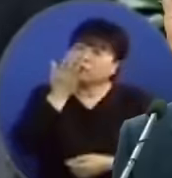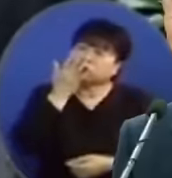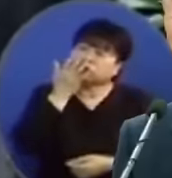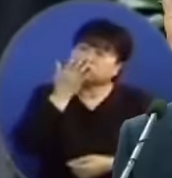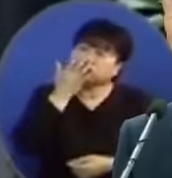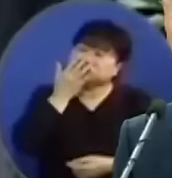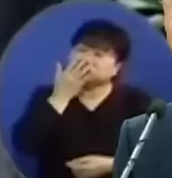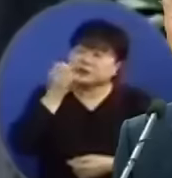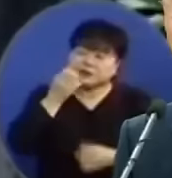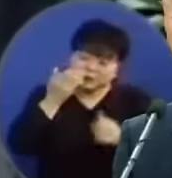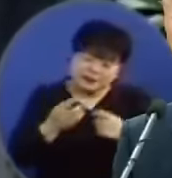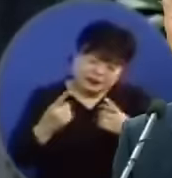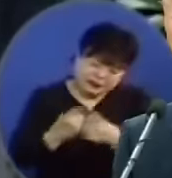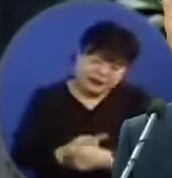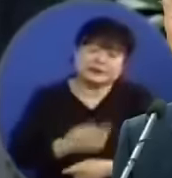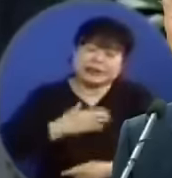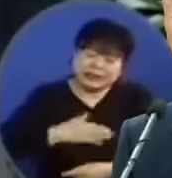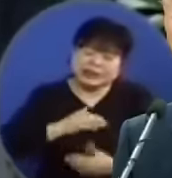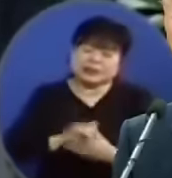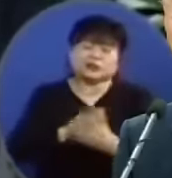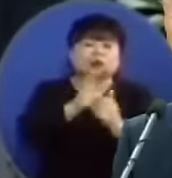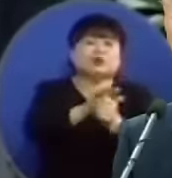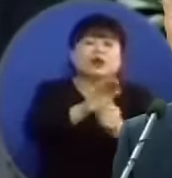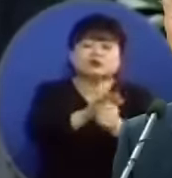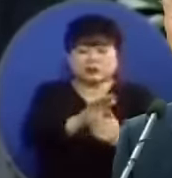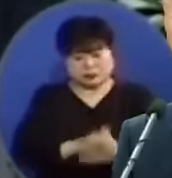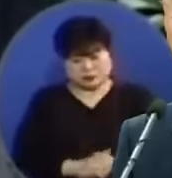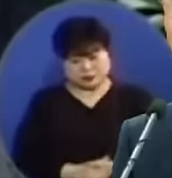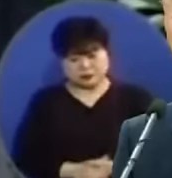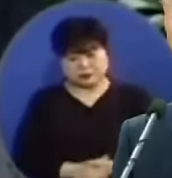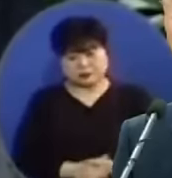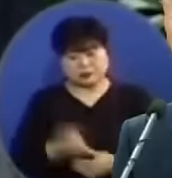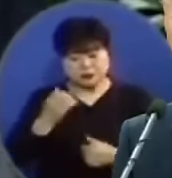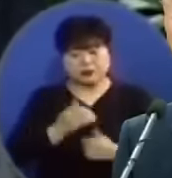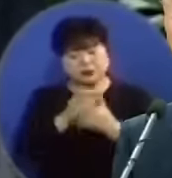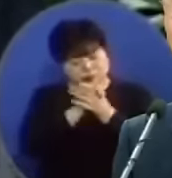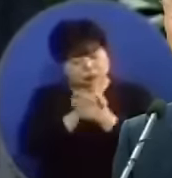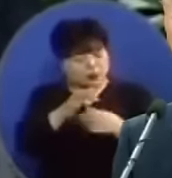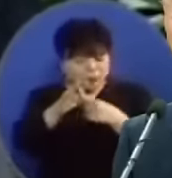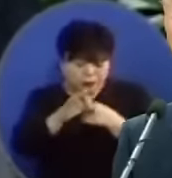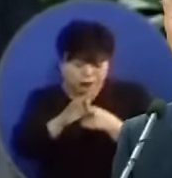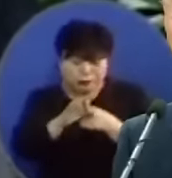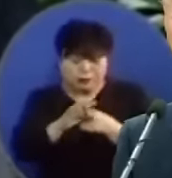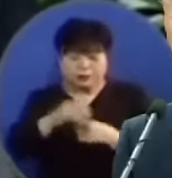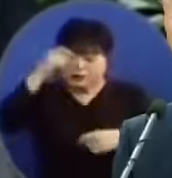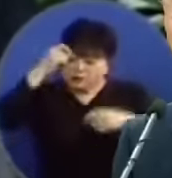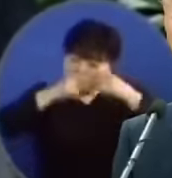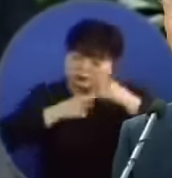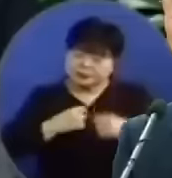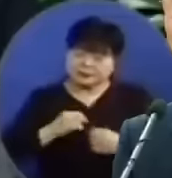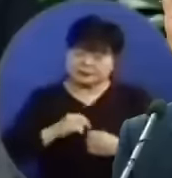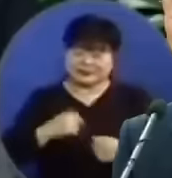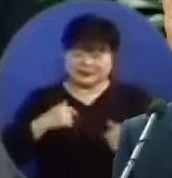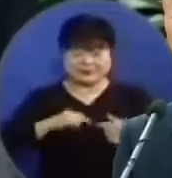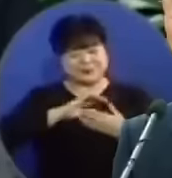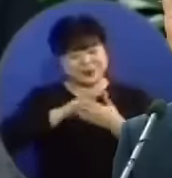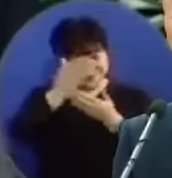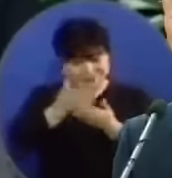모르지만은 성령께서 알아서 기도해 주시는 것이기 때문에 성령으로 기도하면 슬픔이